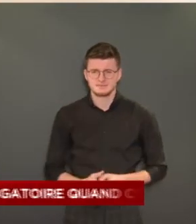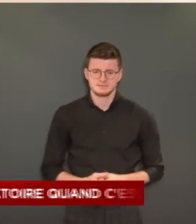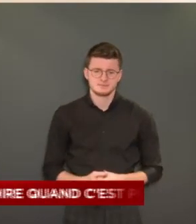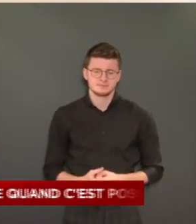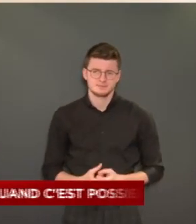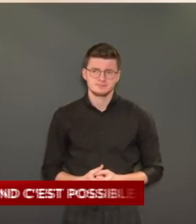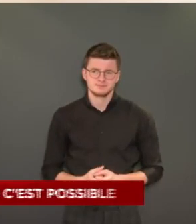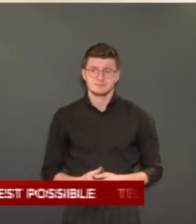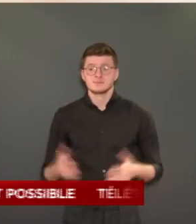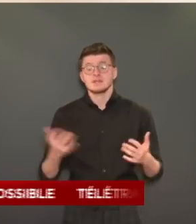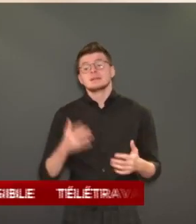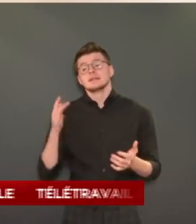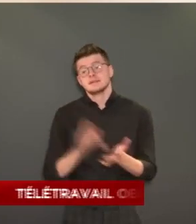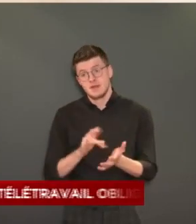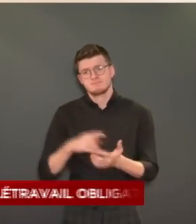plus touchées.